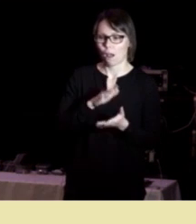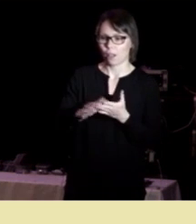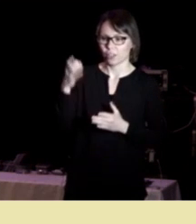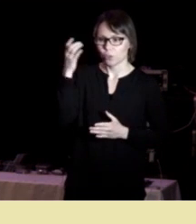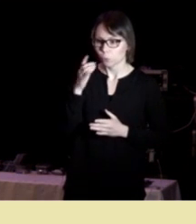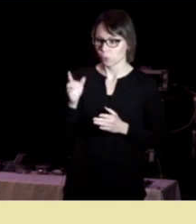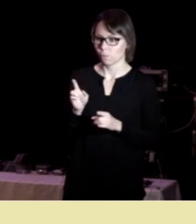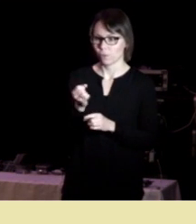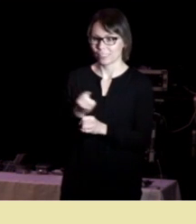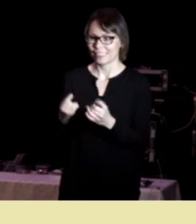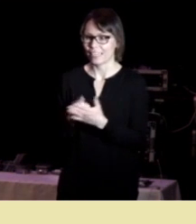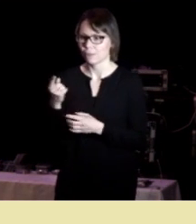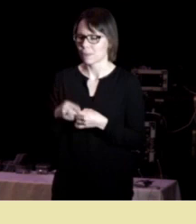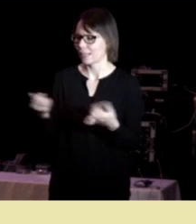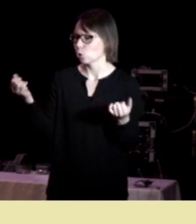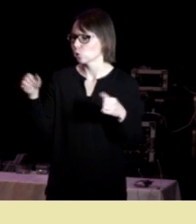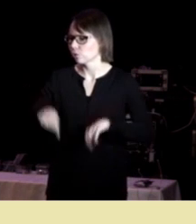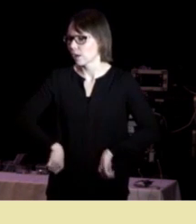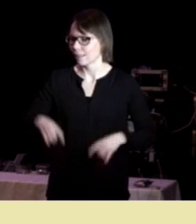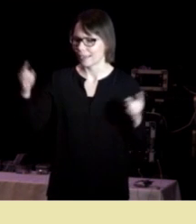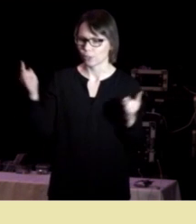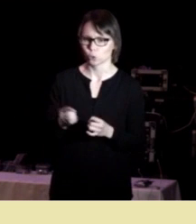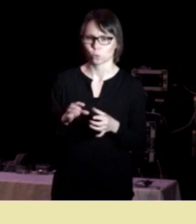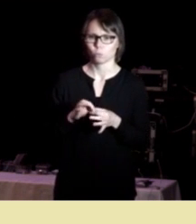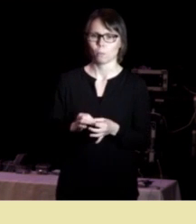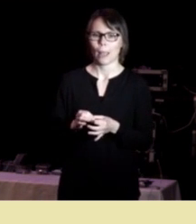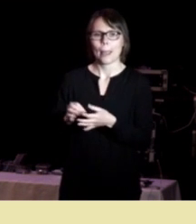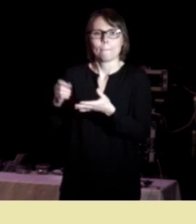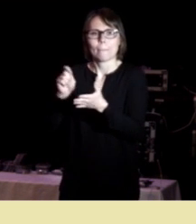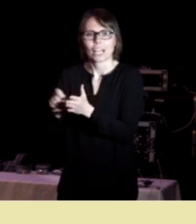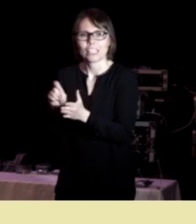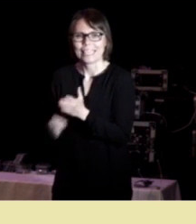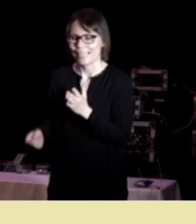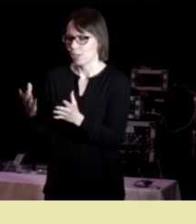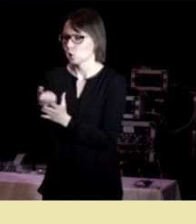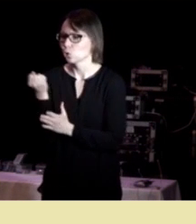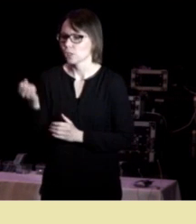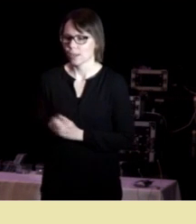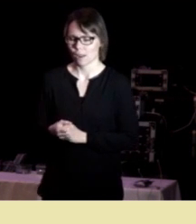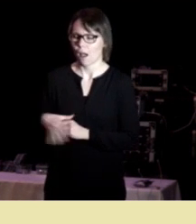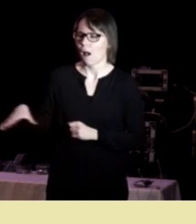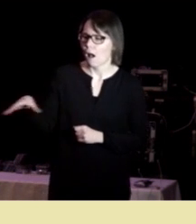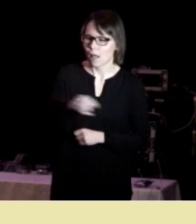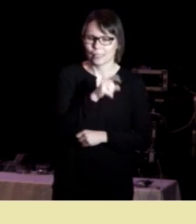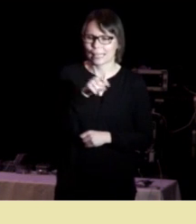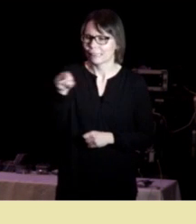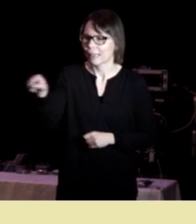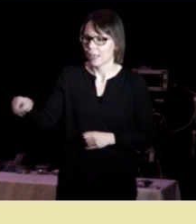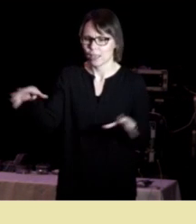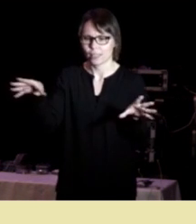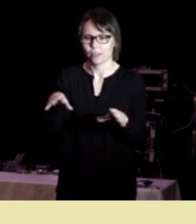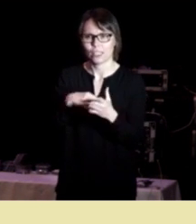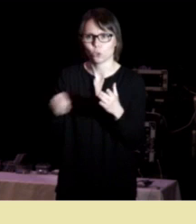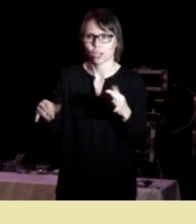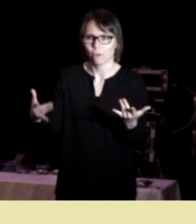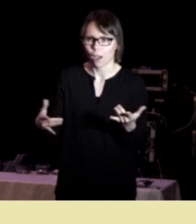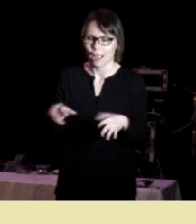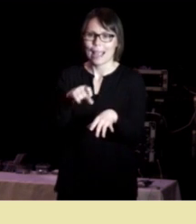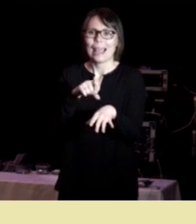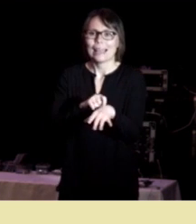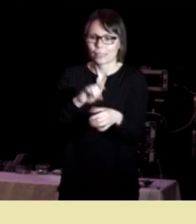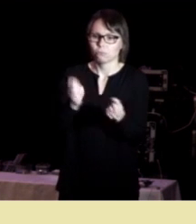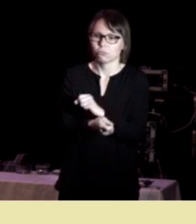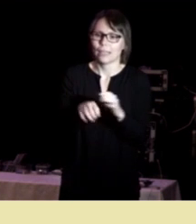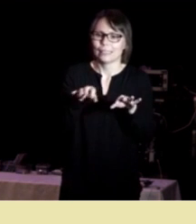drømt om kunne være tilfelle, en katastrofal reduksjon av merkantile ressurser. Det går igjen alle steder, og det resulterer i at legene